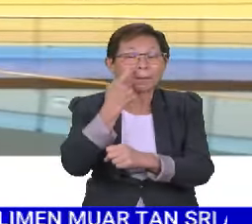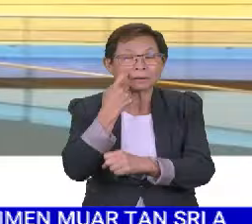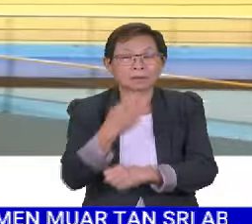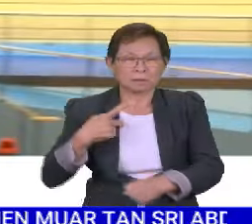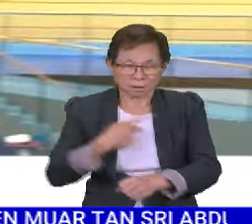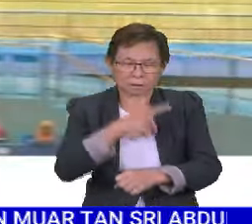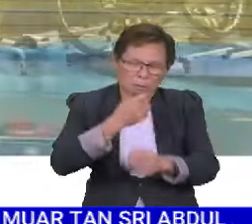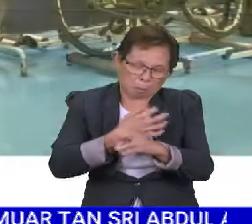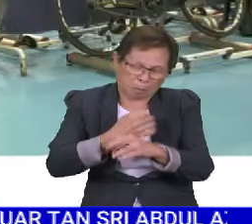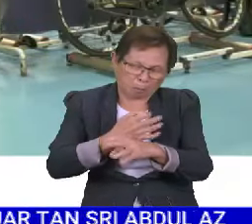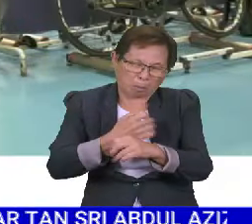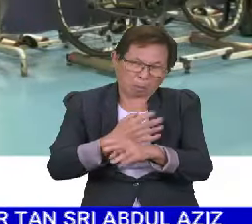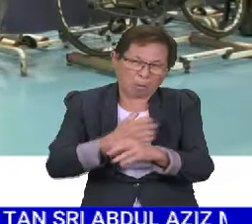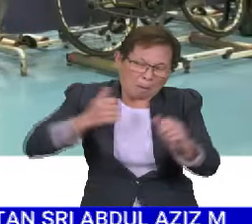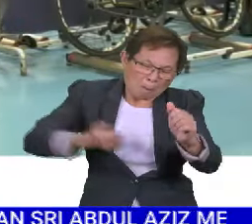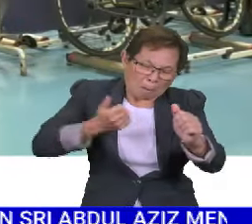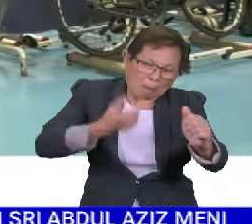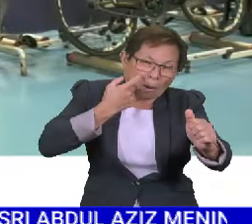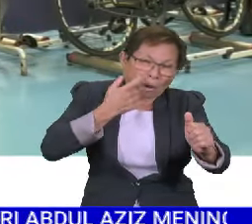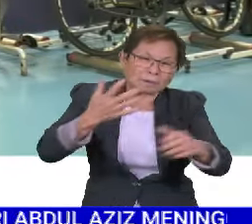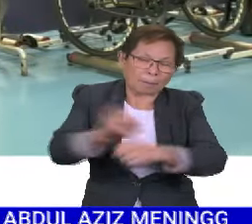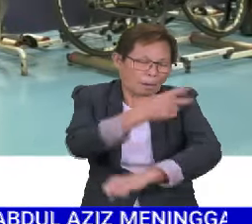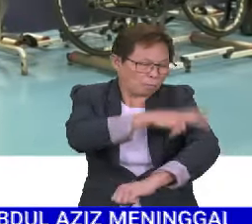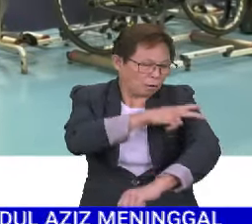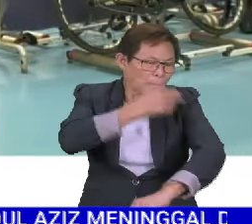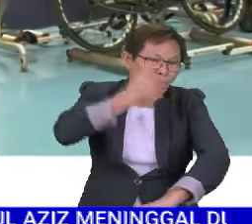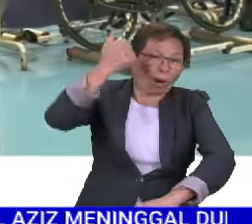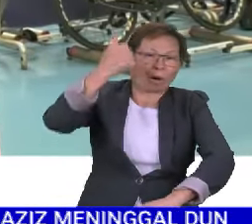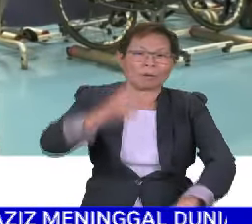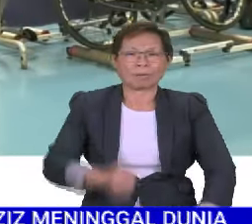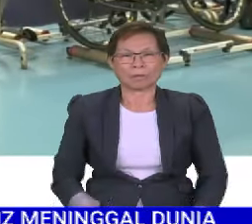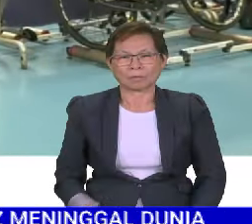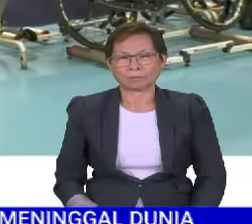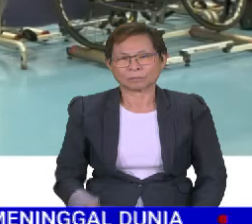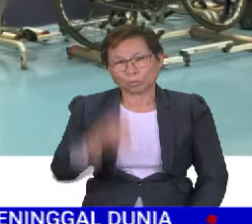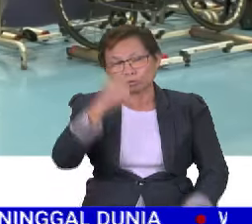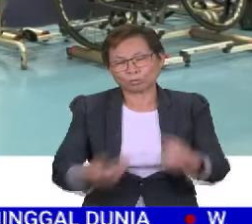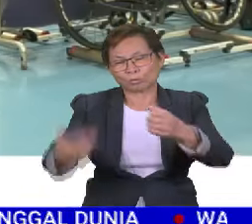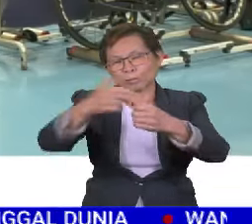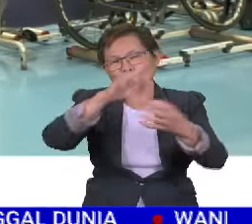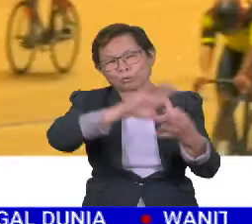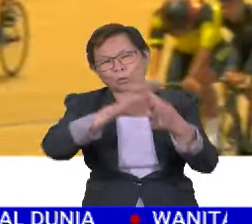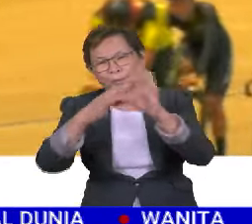Jadi kita kena kerja keras lah untuk kejar point, dapatkan ranking yang terbaik untuk pastikan kita qualify ke Olympic lah.